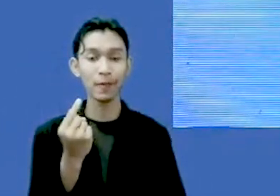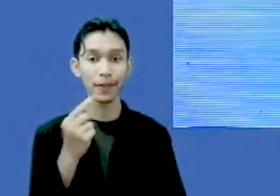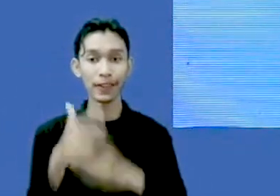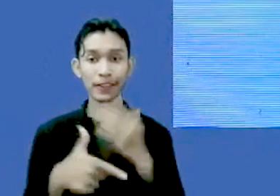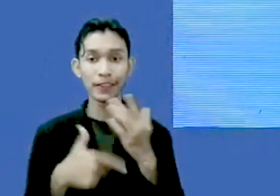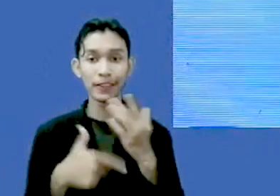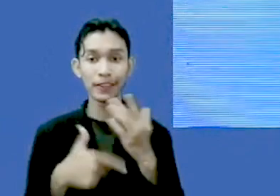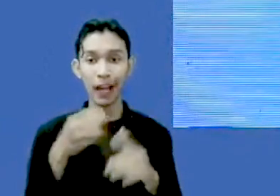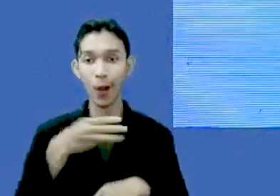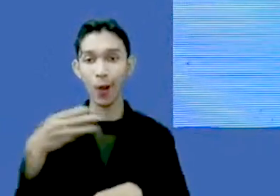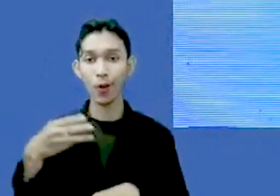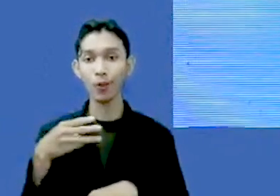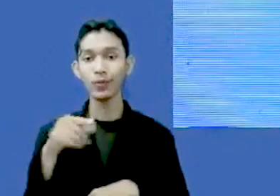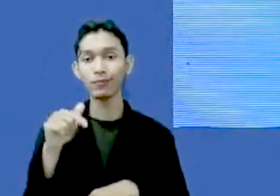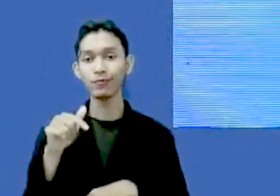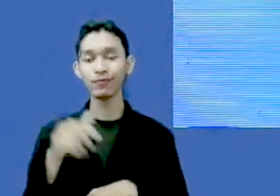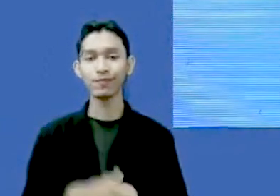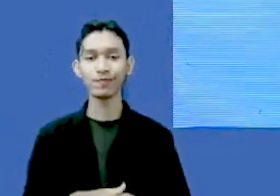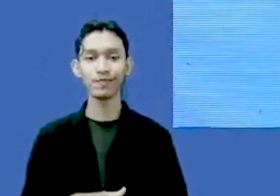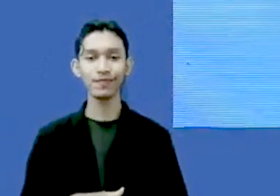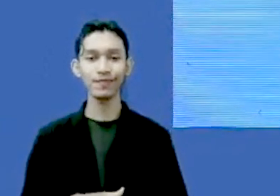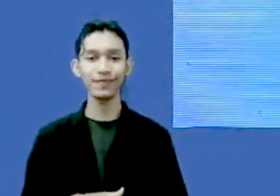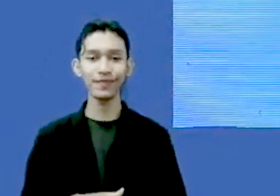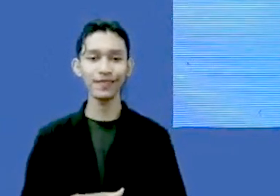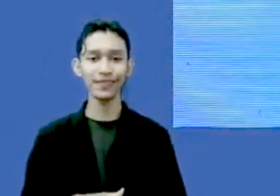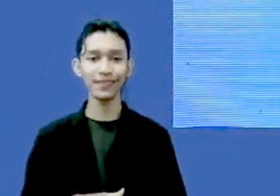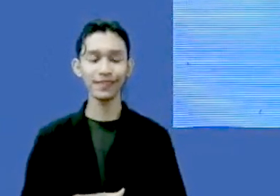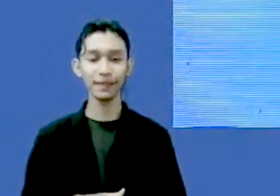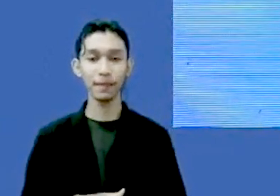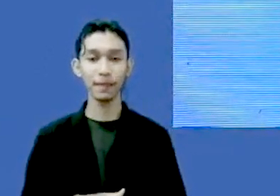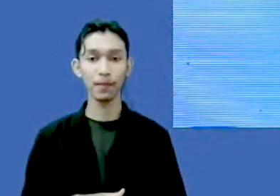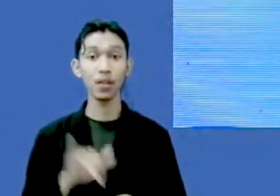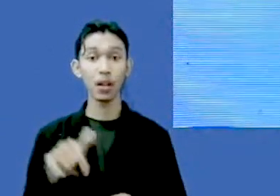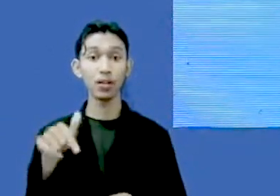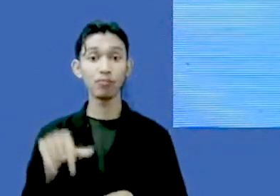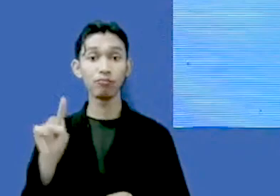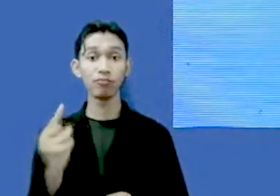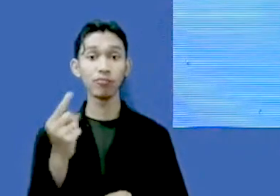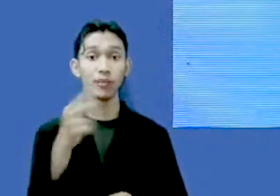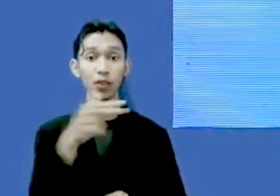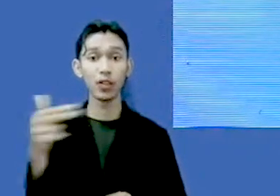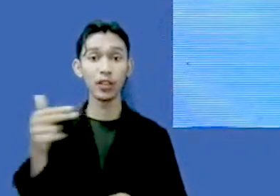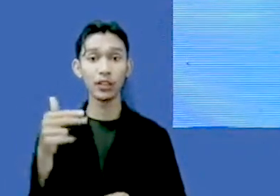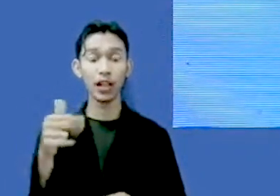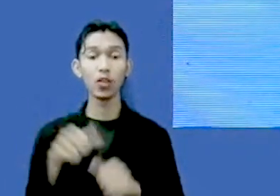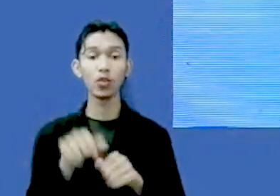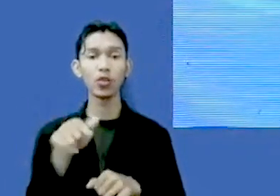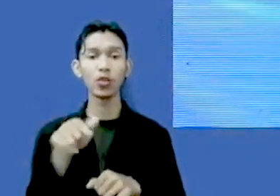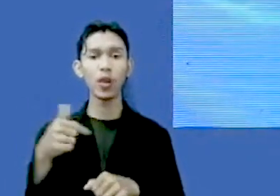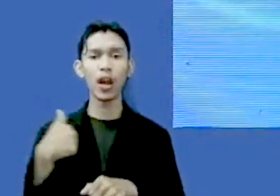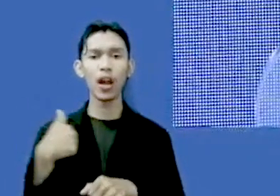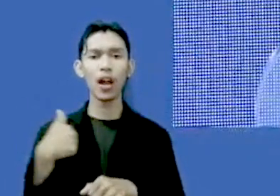working Group the presidency nya yang pertama ada di Indonesia dan itu ada di